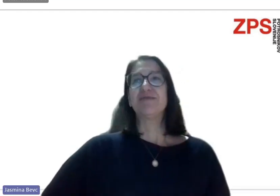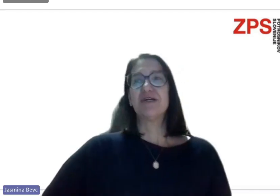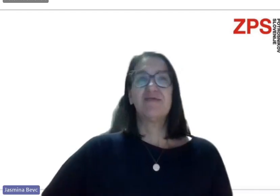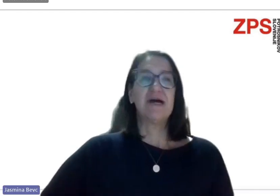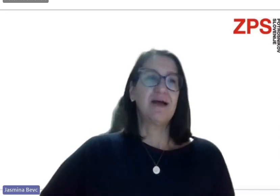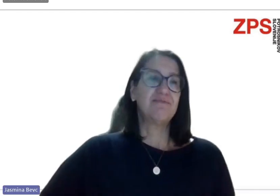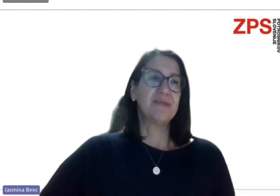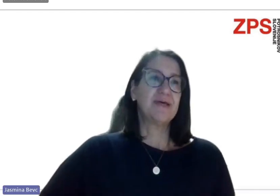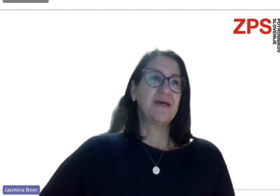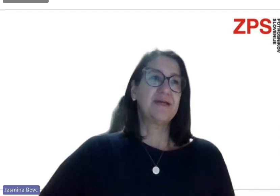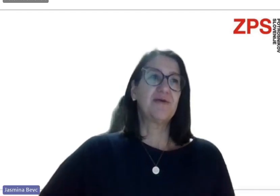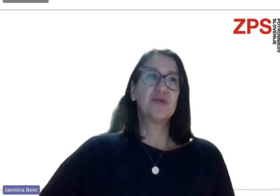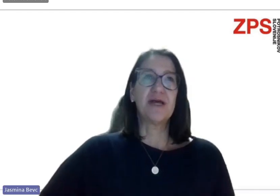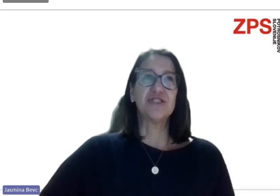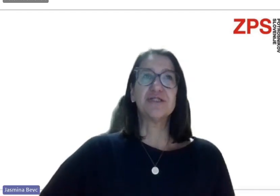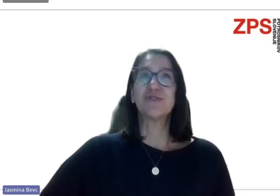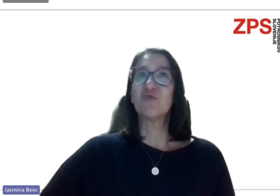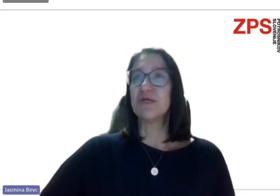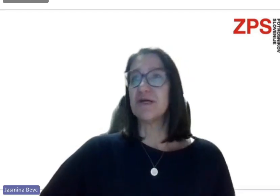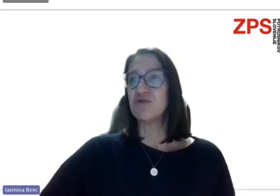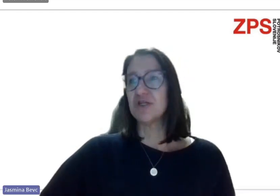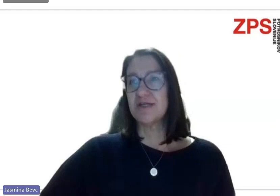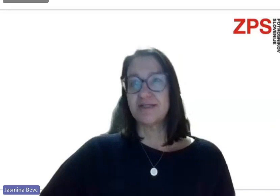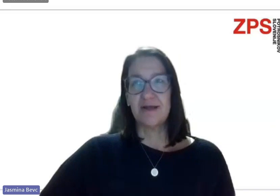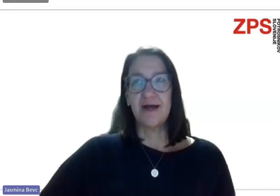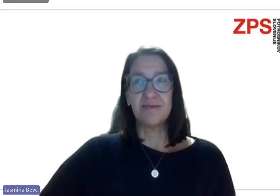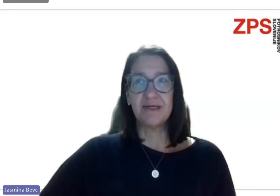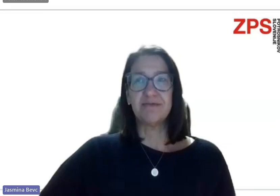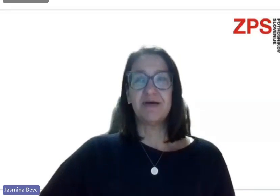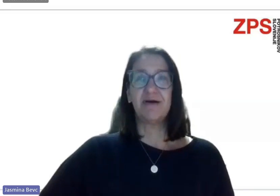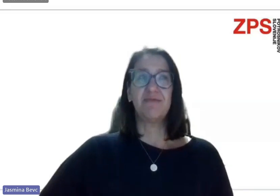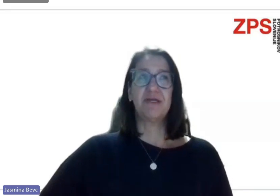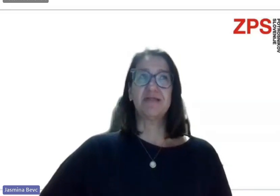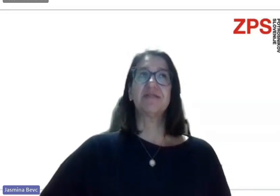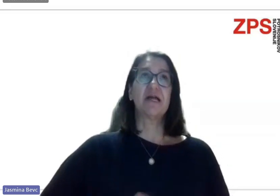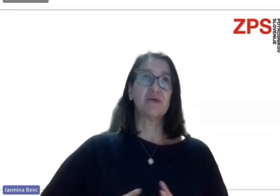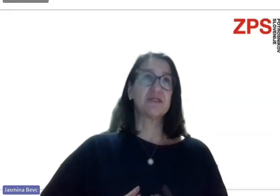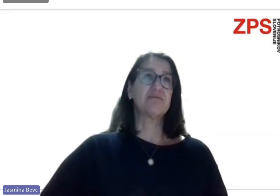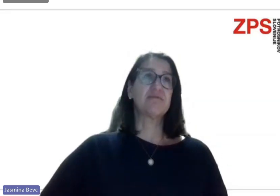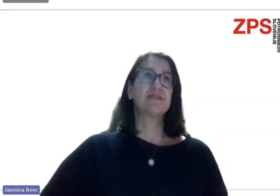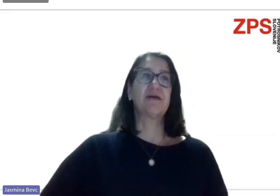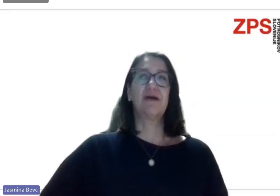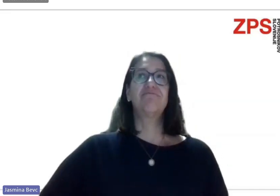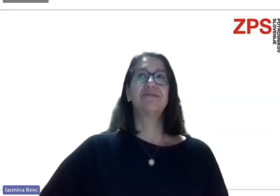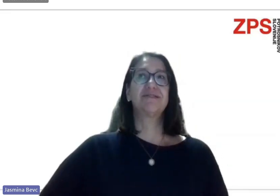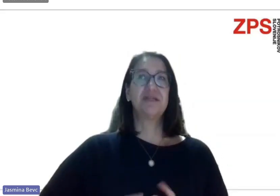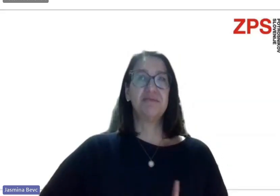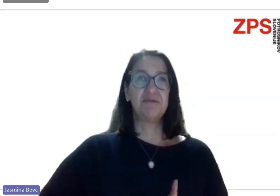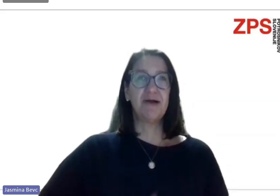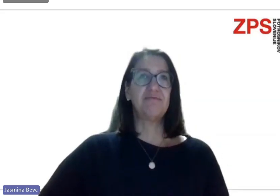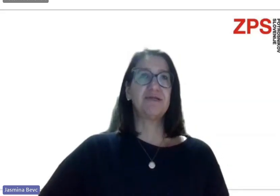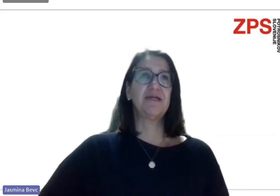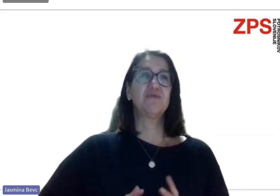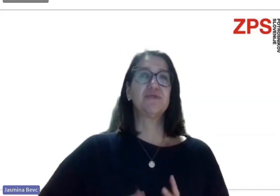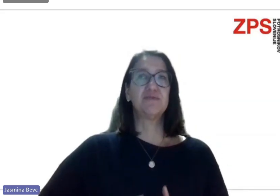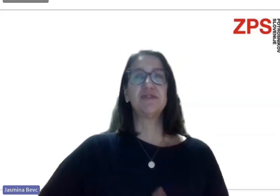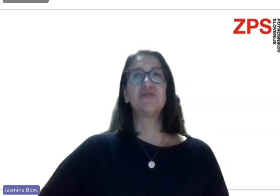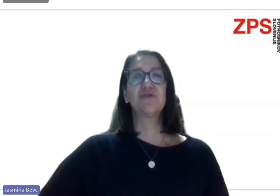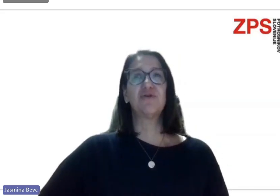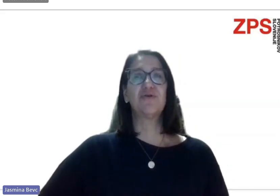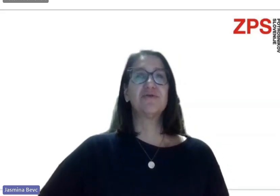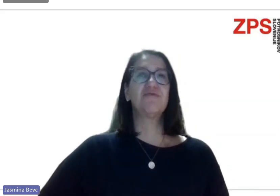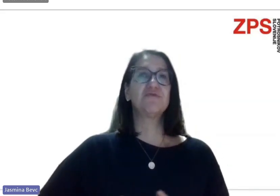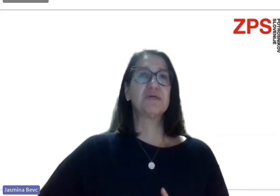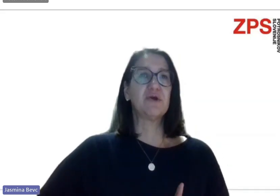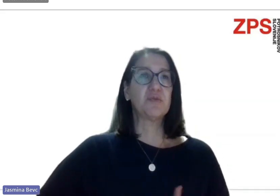Prav, najlepša hvala. 1 ura našega skupnega druženja je za nami. Res hvala vsem za zanimiva in